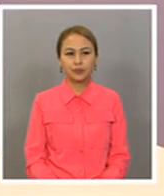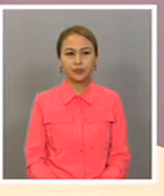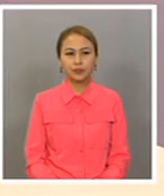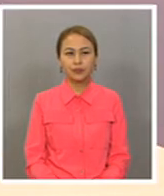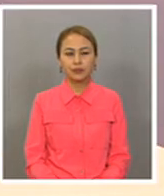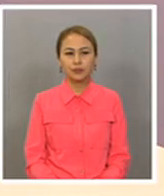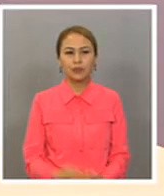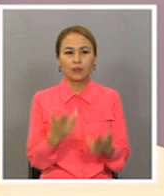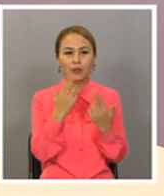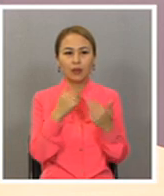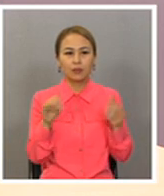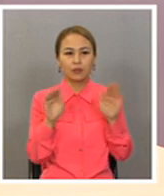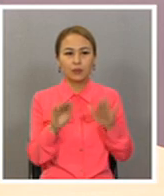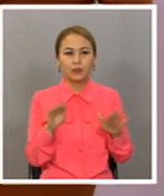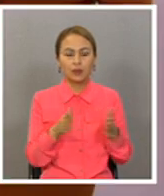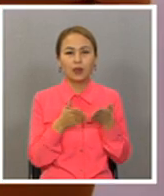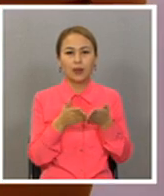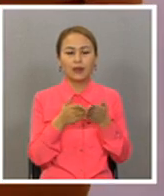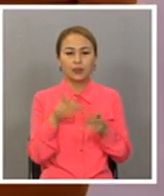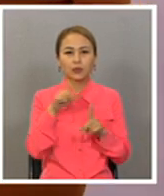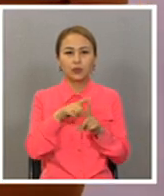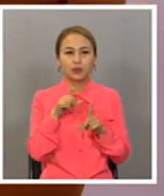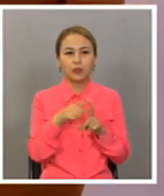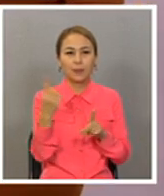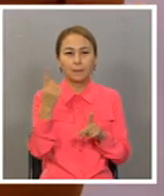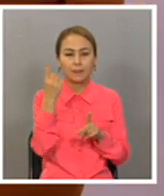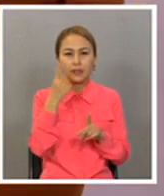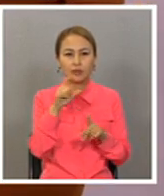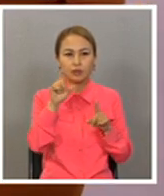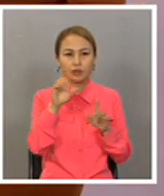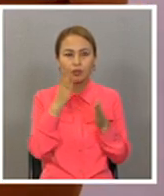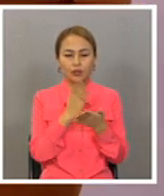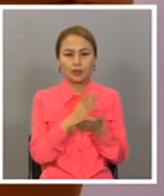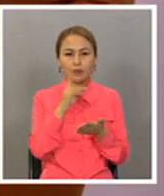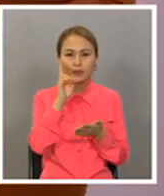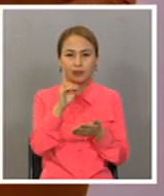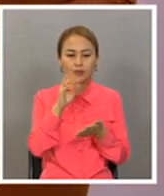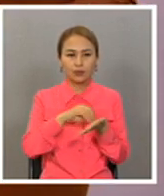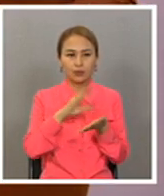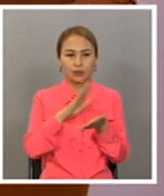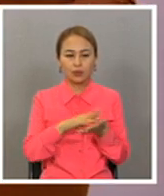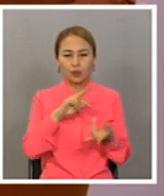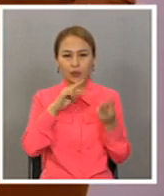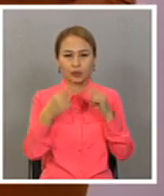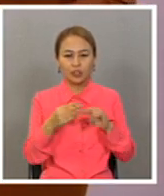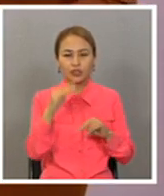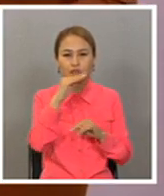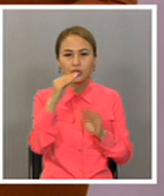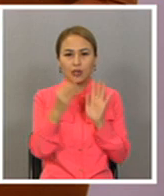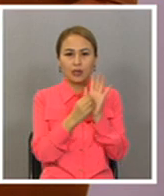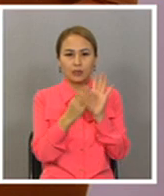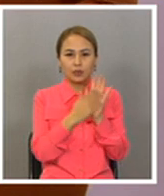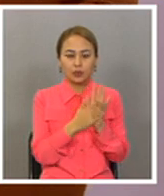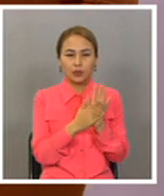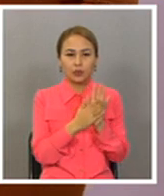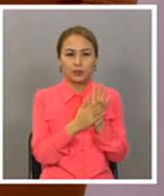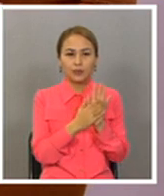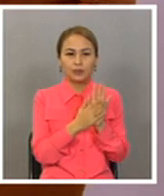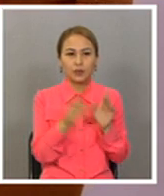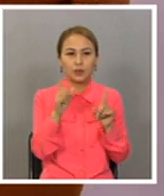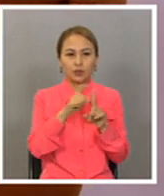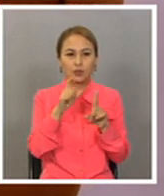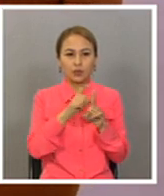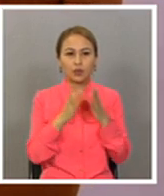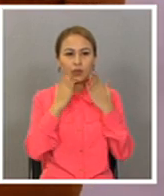Я балалар, қайық сөзіндегі бірінші тұрған қ дыбысының орнына Ж әріпін қойып, сөзді